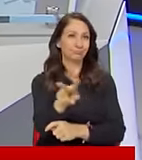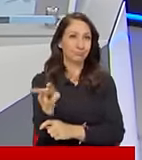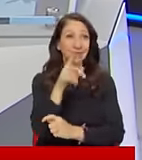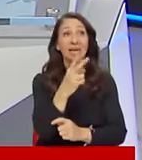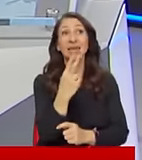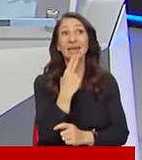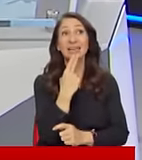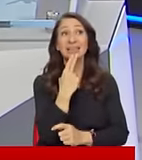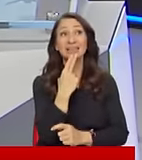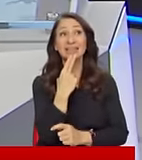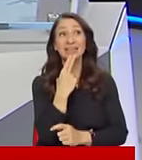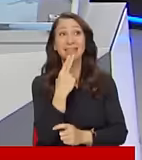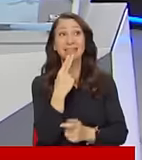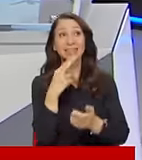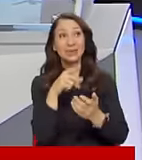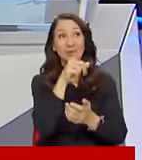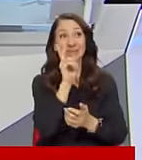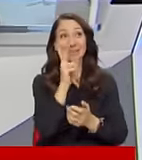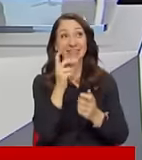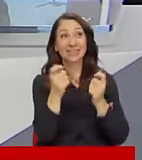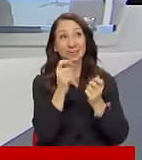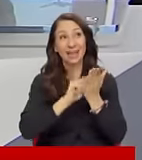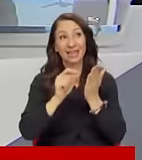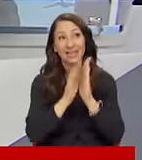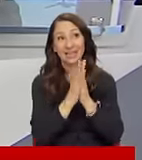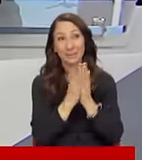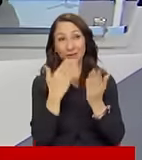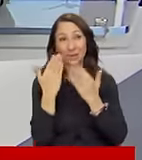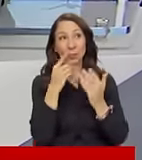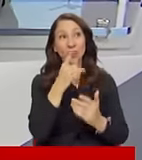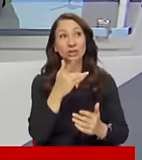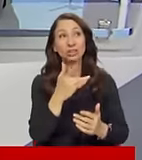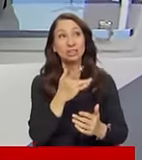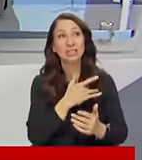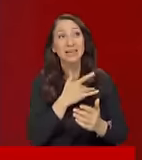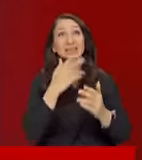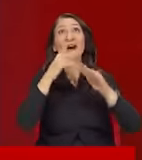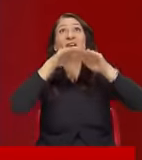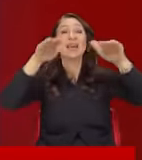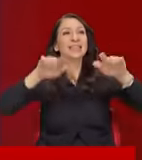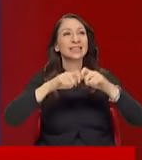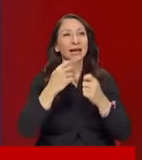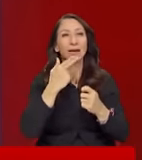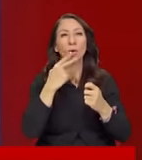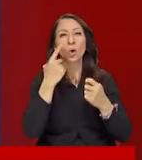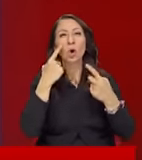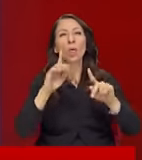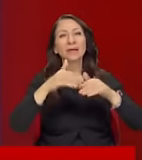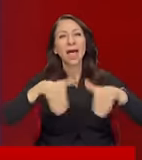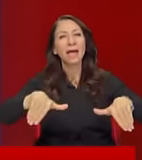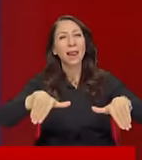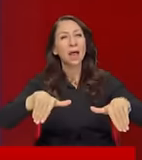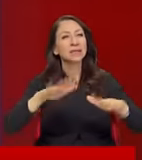de. Kadın ve temsiliyeti, ona sizin çalışmanız üzerinden geleceğiz. Bu cam tavan nasıl kırılır? Kadınların önündeki o görünmez